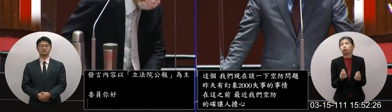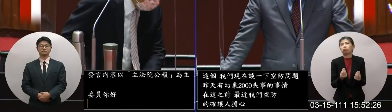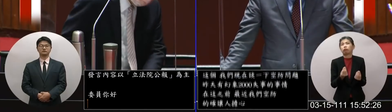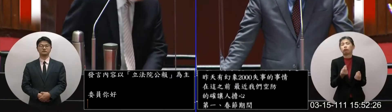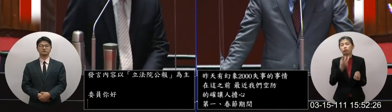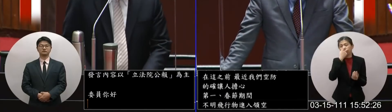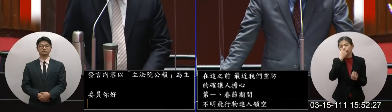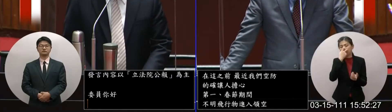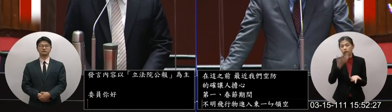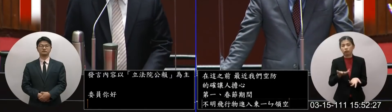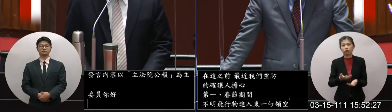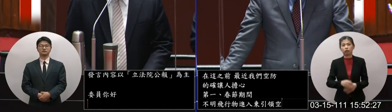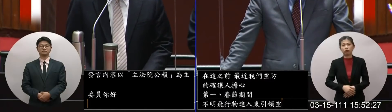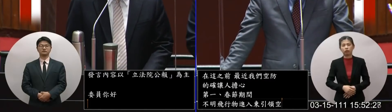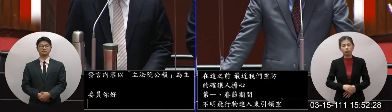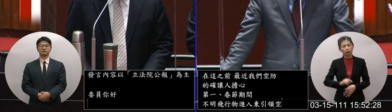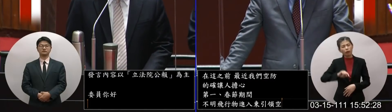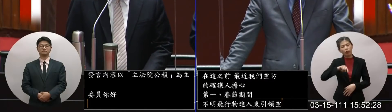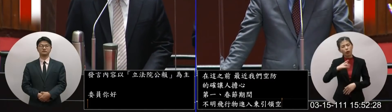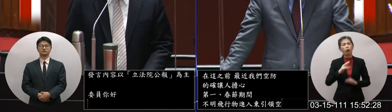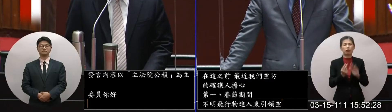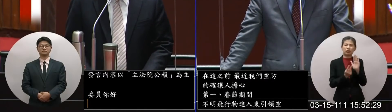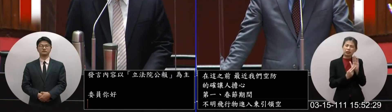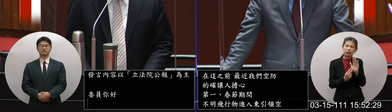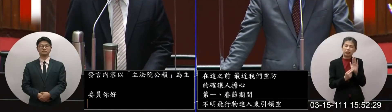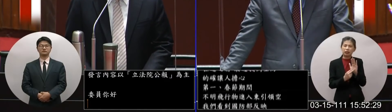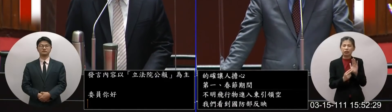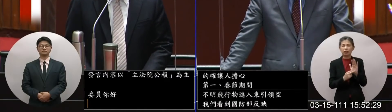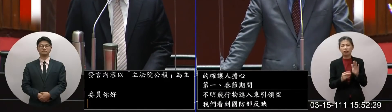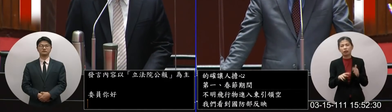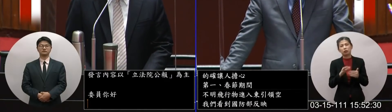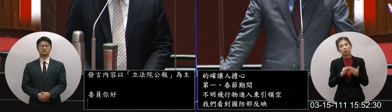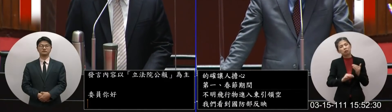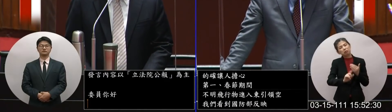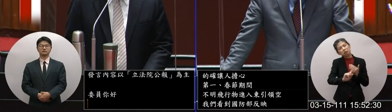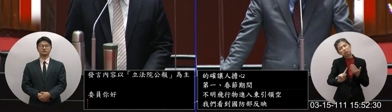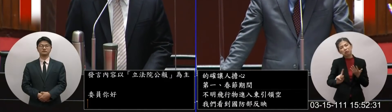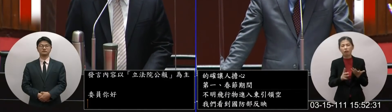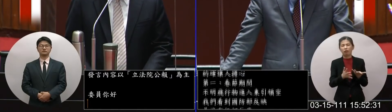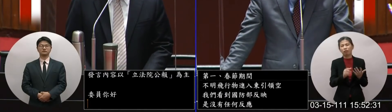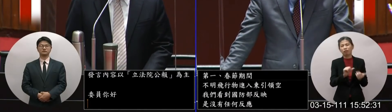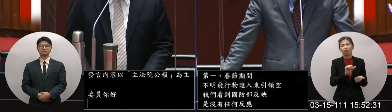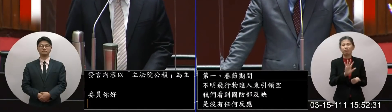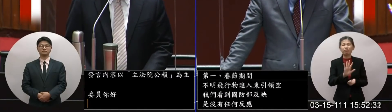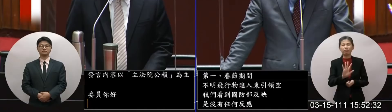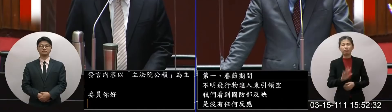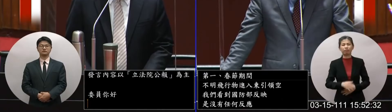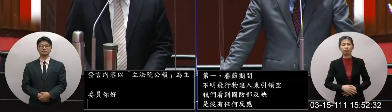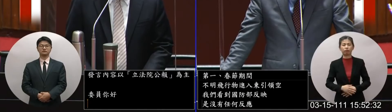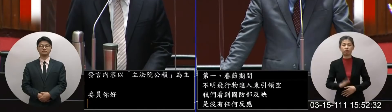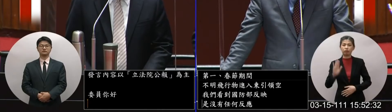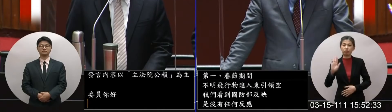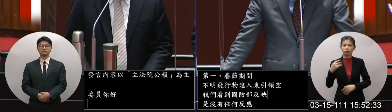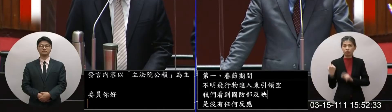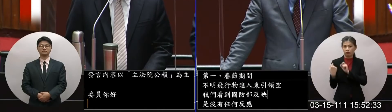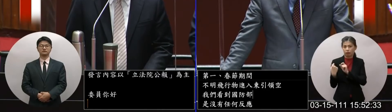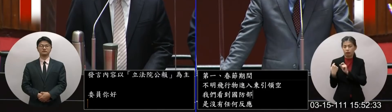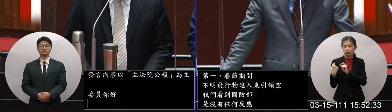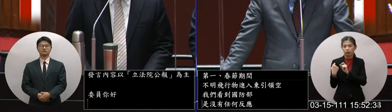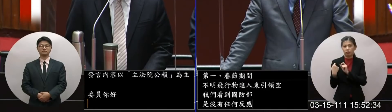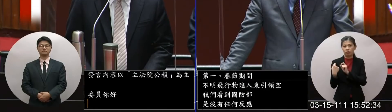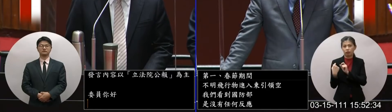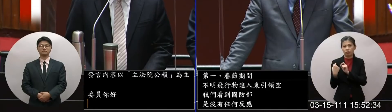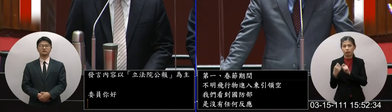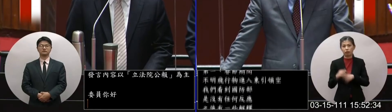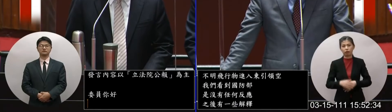当然之后有一些解释啦，说这是相关的规定来处置等等的，但是最近光这个